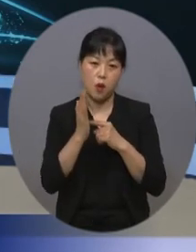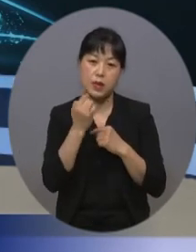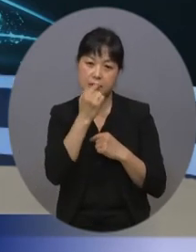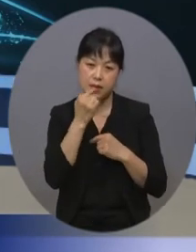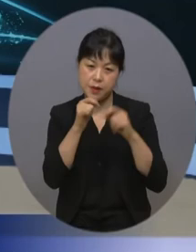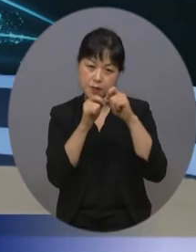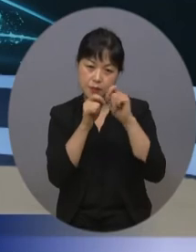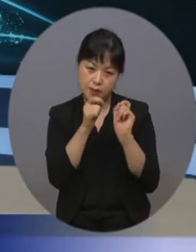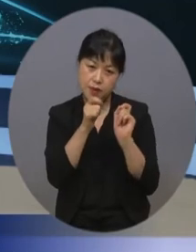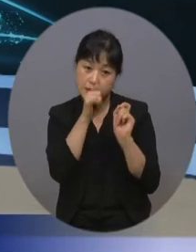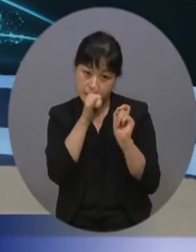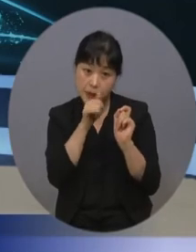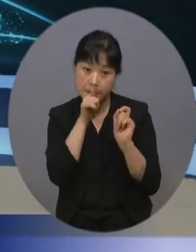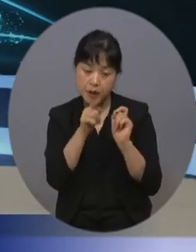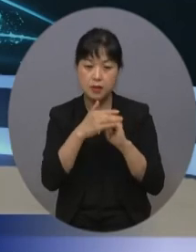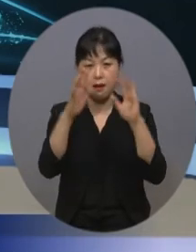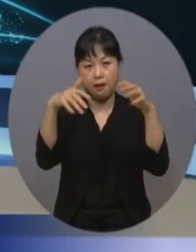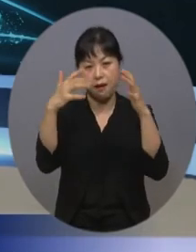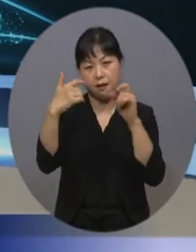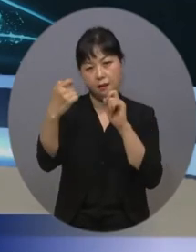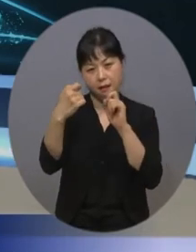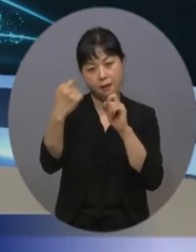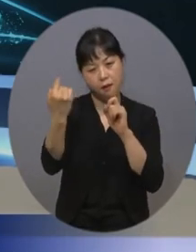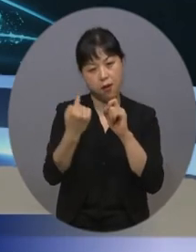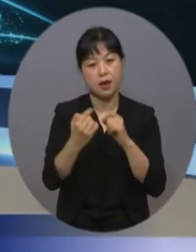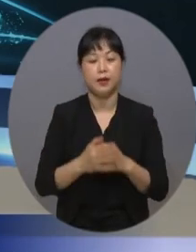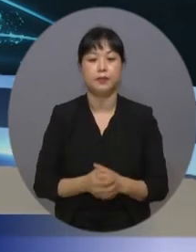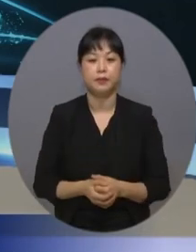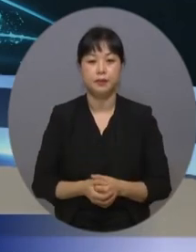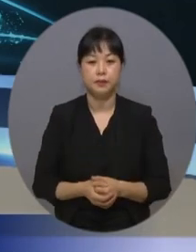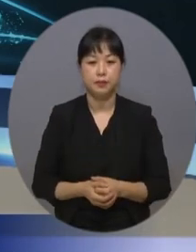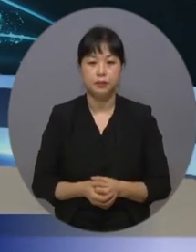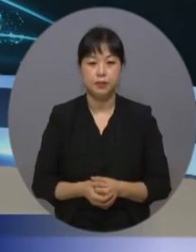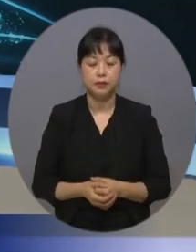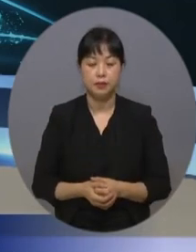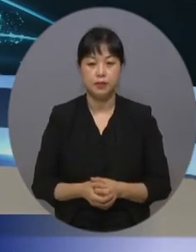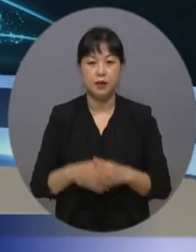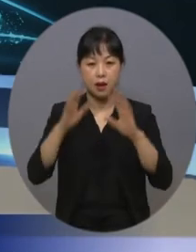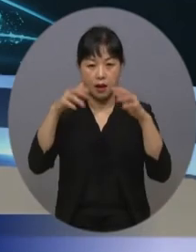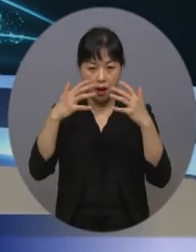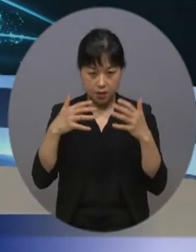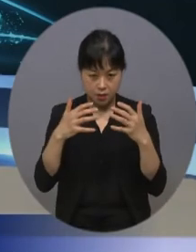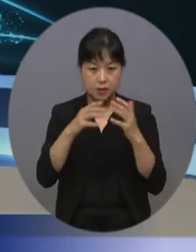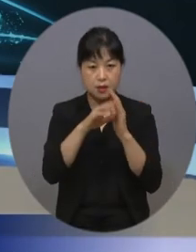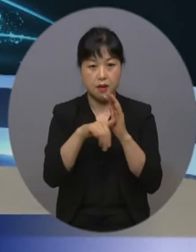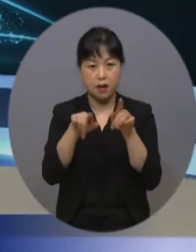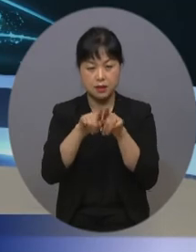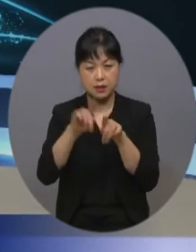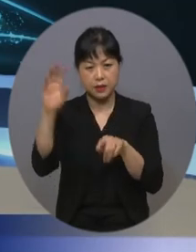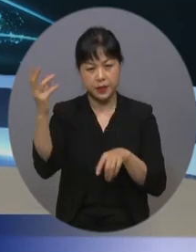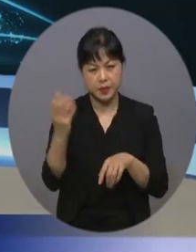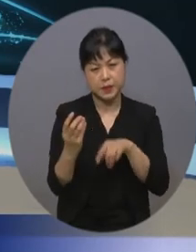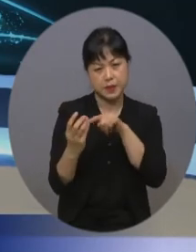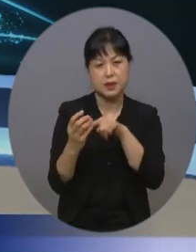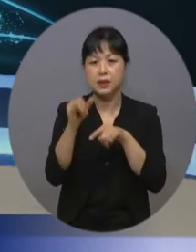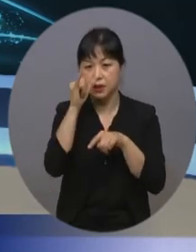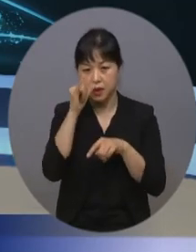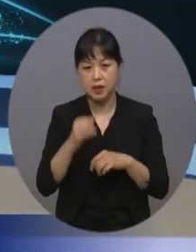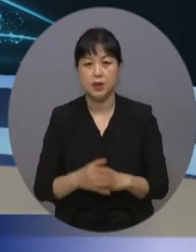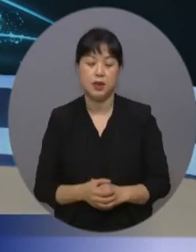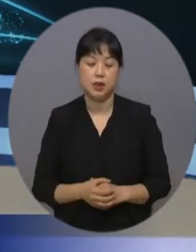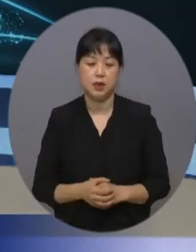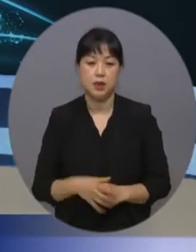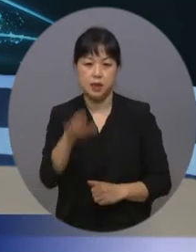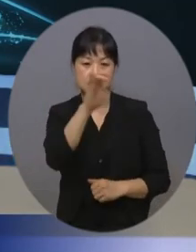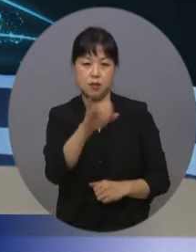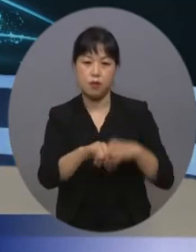속담처럼 어느덧 가을이 성큼 다가온 느낌입니다. 이번에는 가을과 함께 태풍도 몰고 왔는데요. 곳곳에